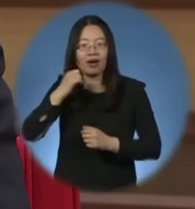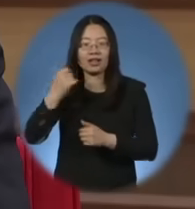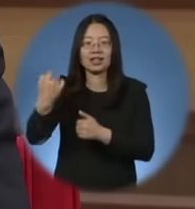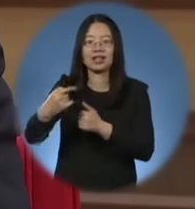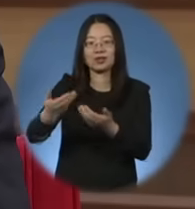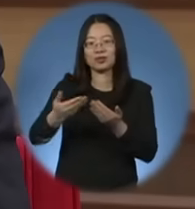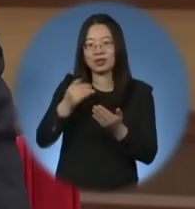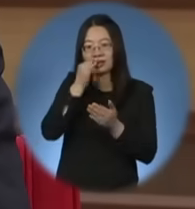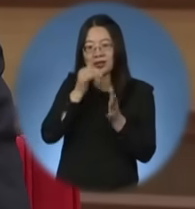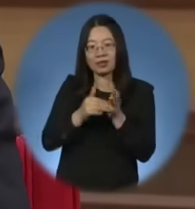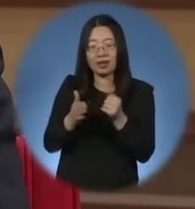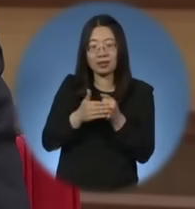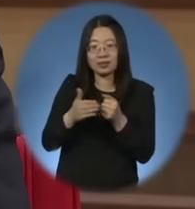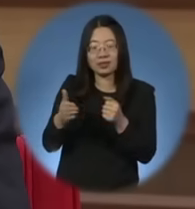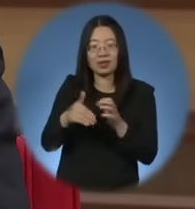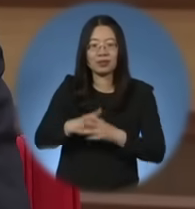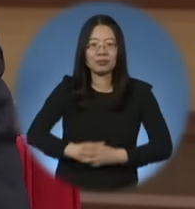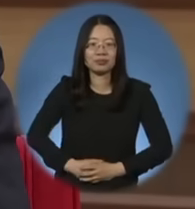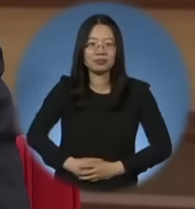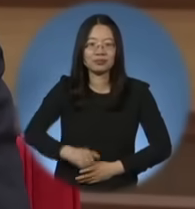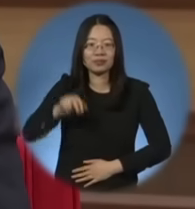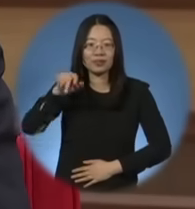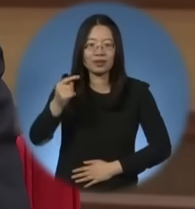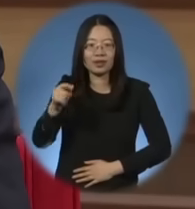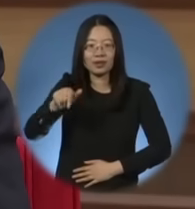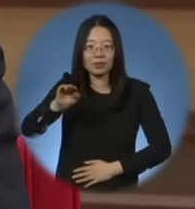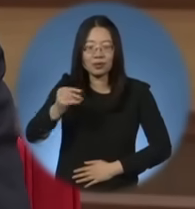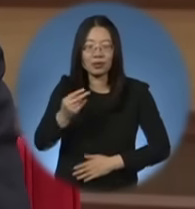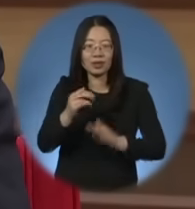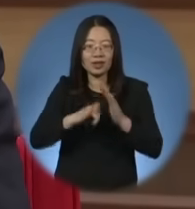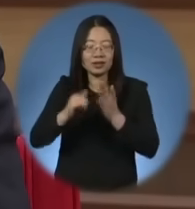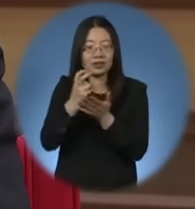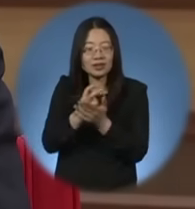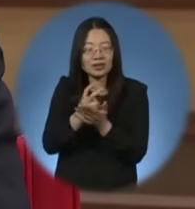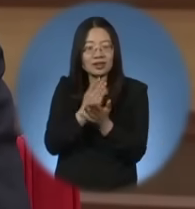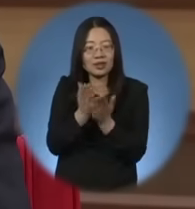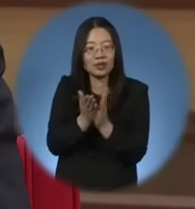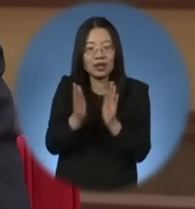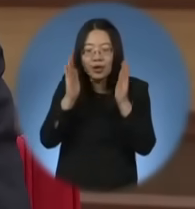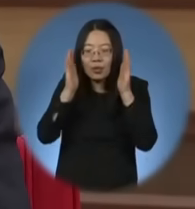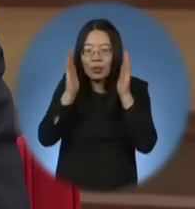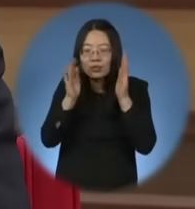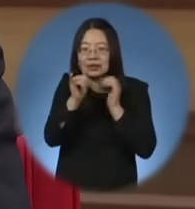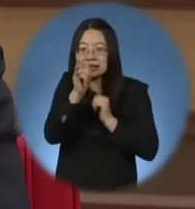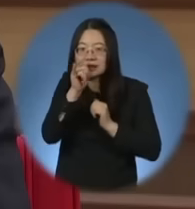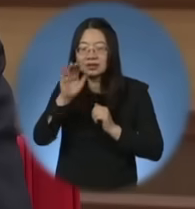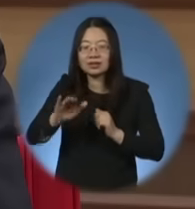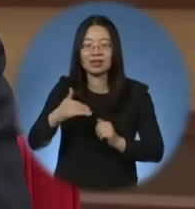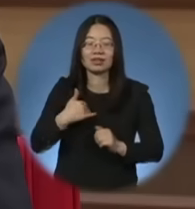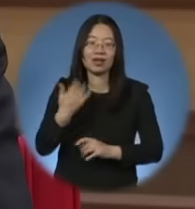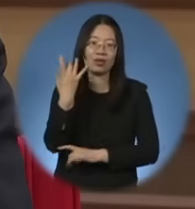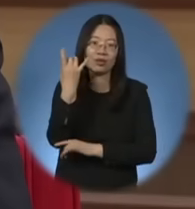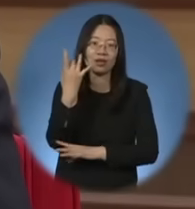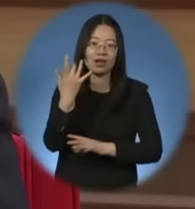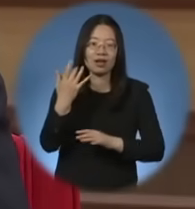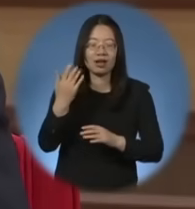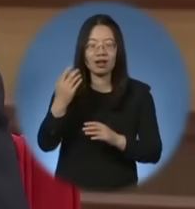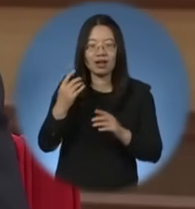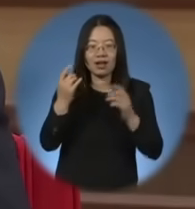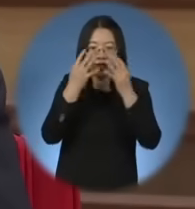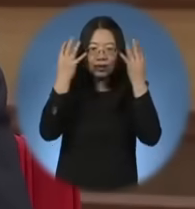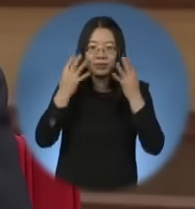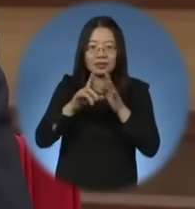공부하셨고 그 그분 밑에서 족보 가족 제도 이렇게 공부하는데 난 원래